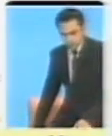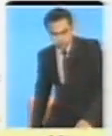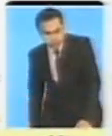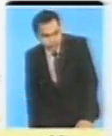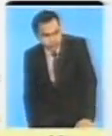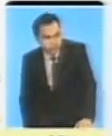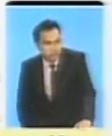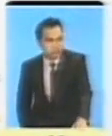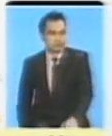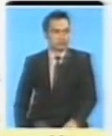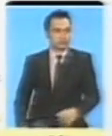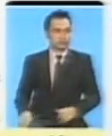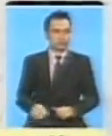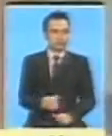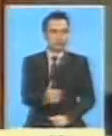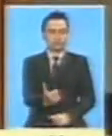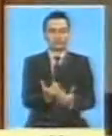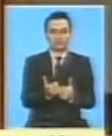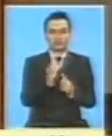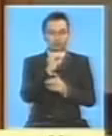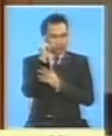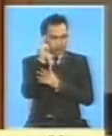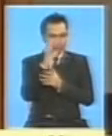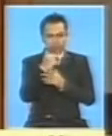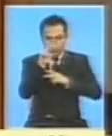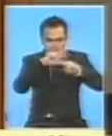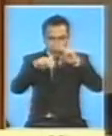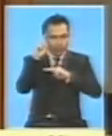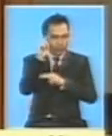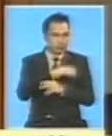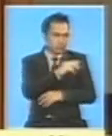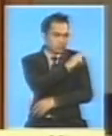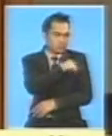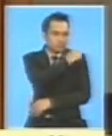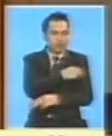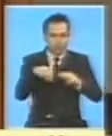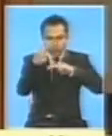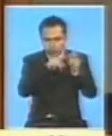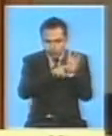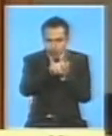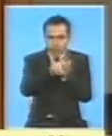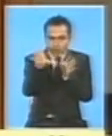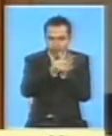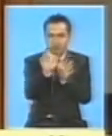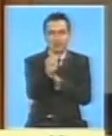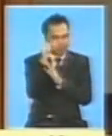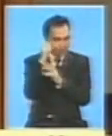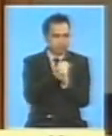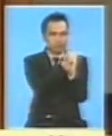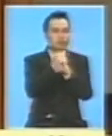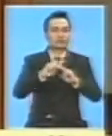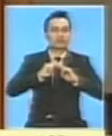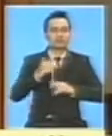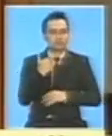วันนี้ก็มีการเฝ้าระวังอยู่แล้วก็ให้การดูแลหมอพยาบาลห้องที่ทันสมัยเครื่องไม้เครื่องมือที่ปกป้องกันตัวเองเดี๋ยวกลั